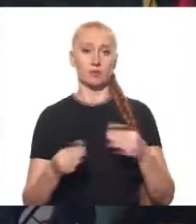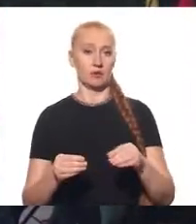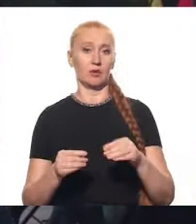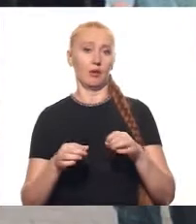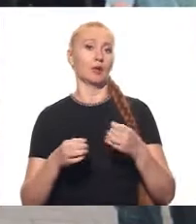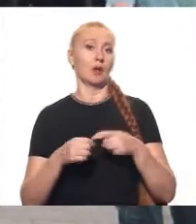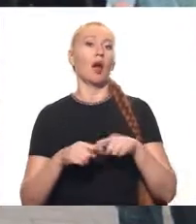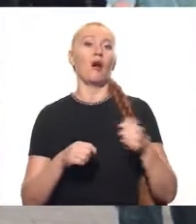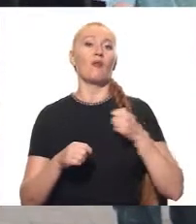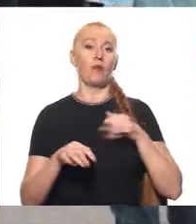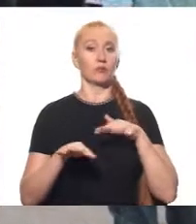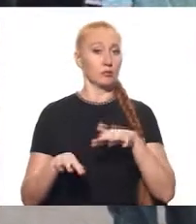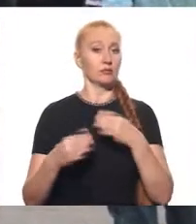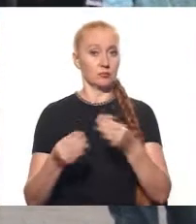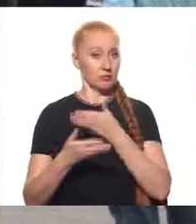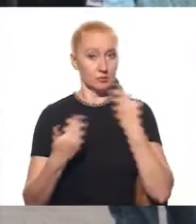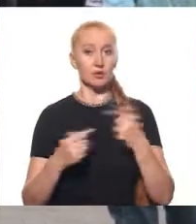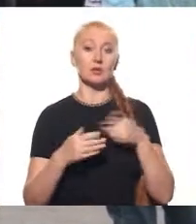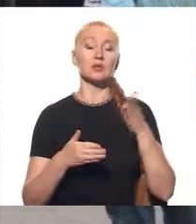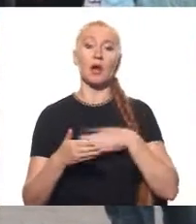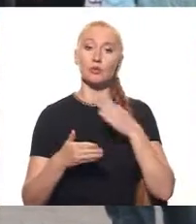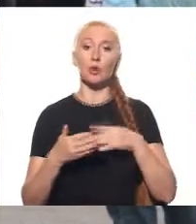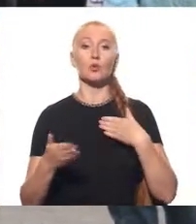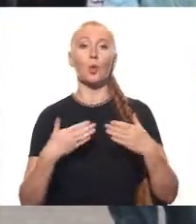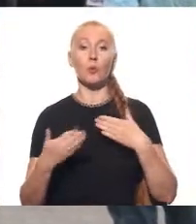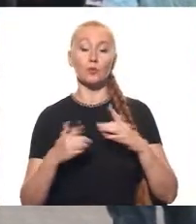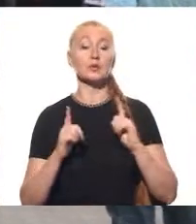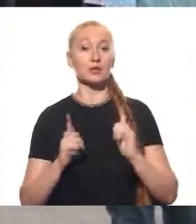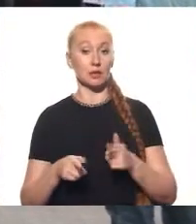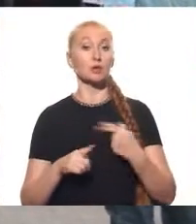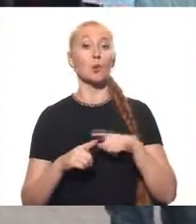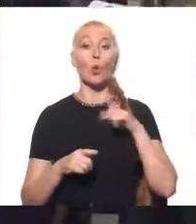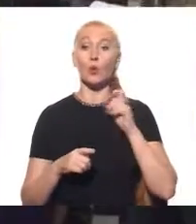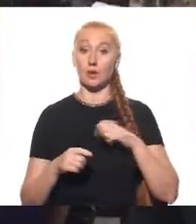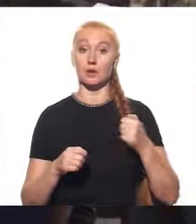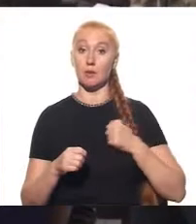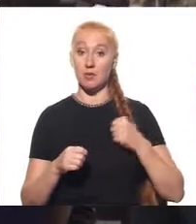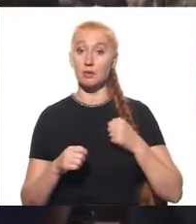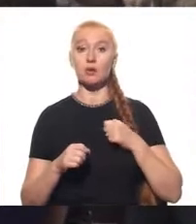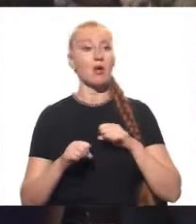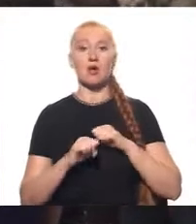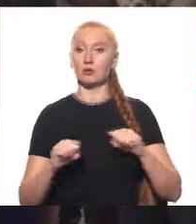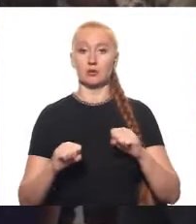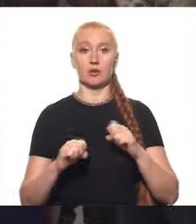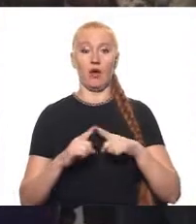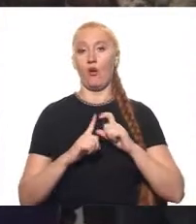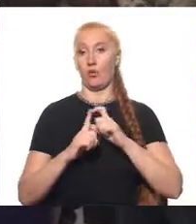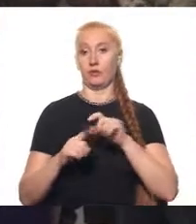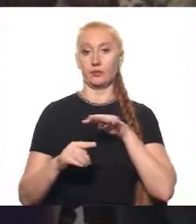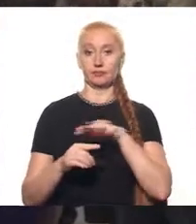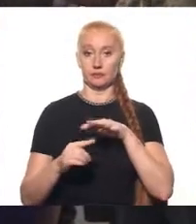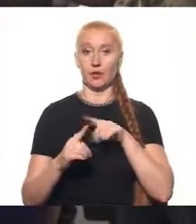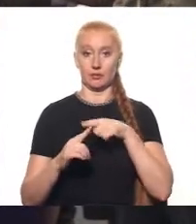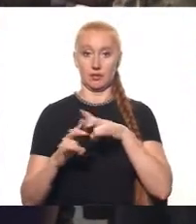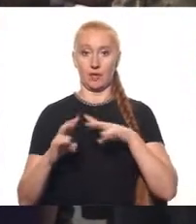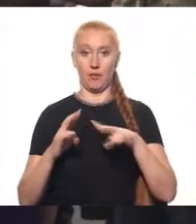українську армію, збільшити її фінансування та скасувати домовленості, згідно з якими українські бійці не мають можливості відповідати на